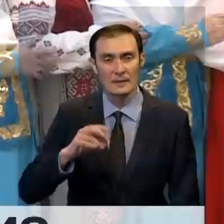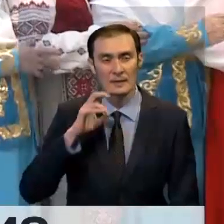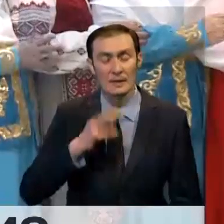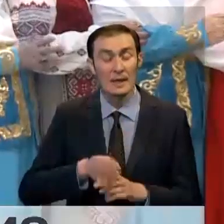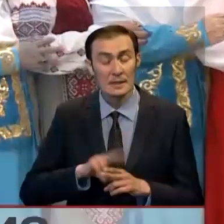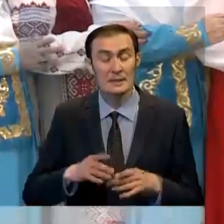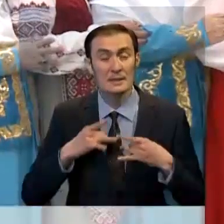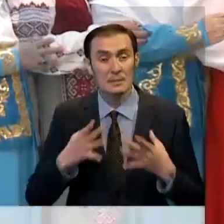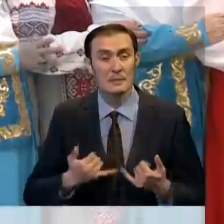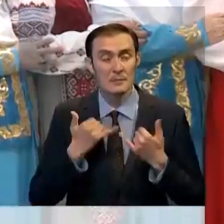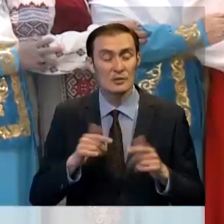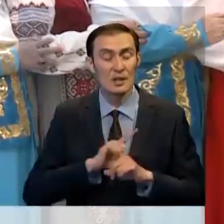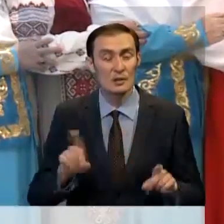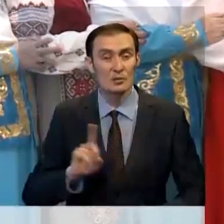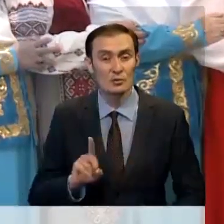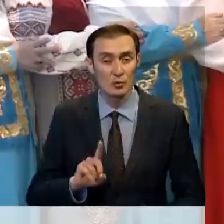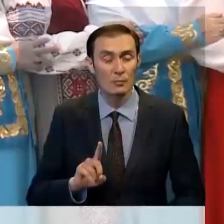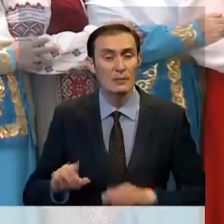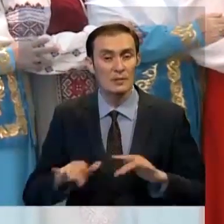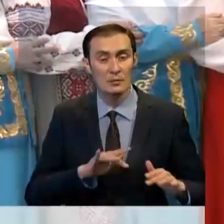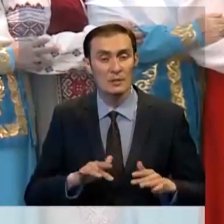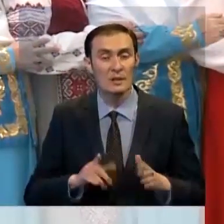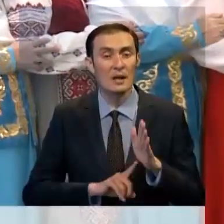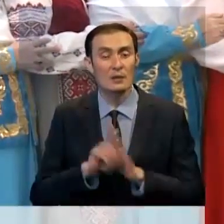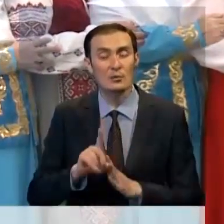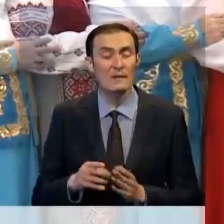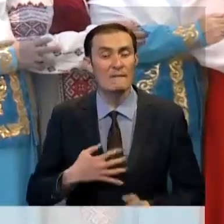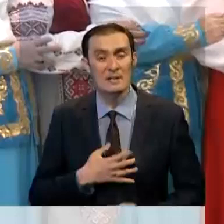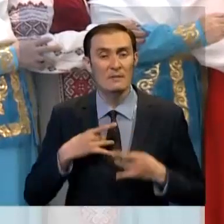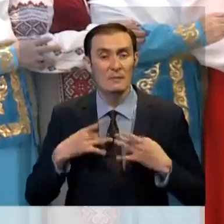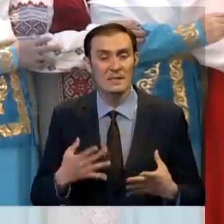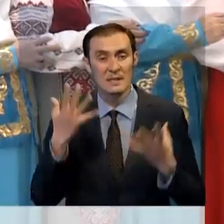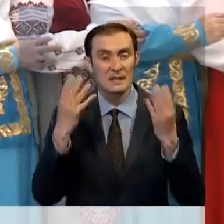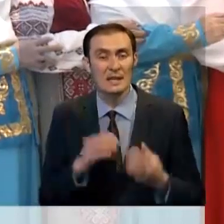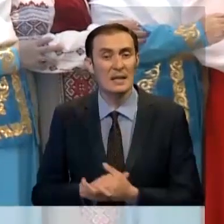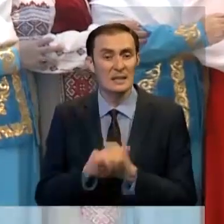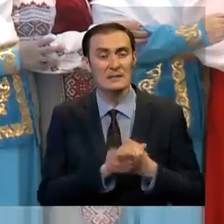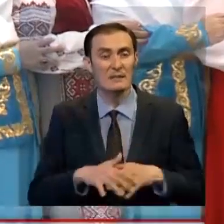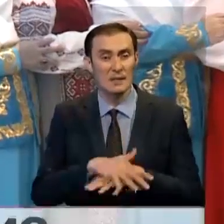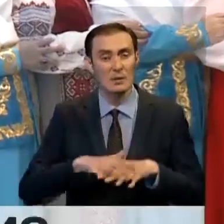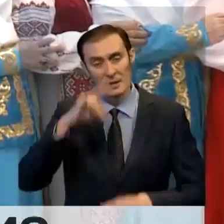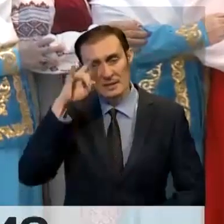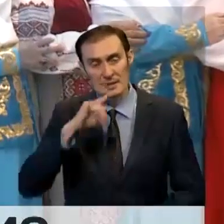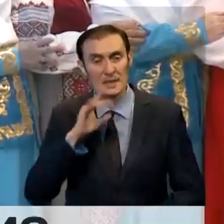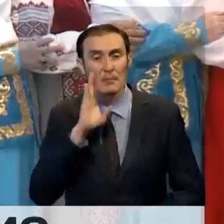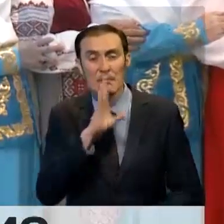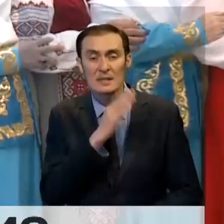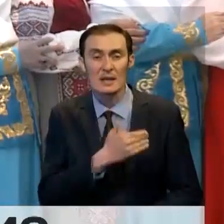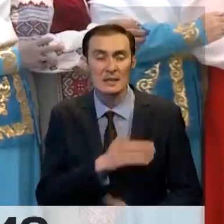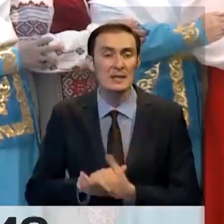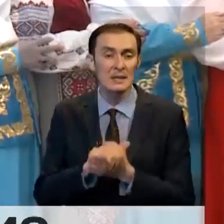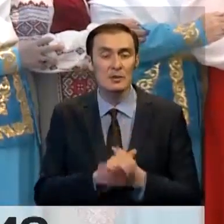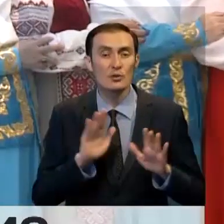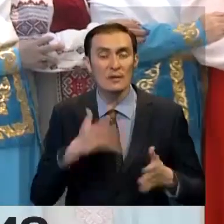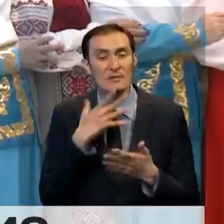Это событие примечательно тем, что происходит накануне важного праздника – Дня единства народа Казахстана. Матери хотят мира не